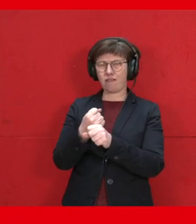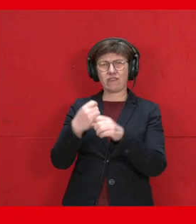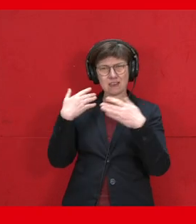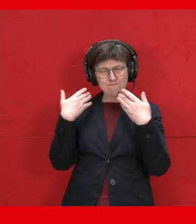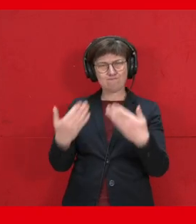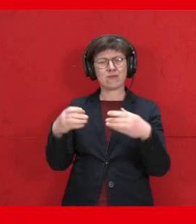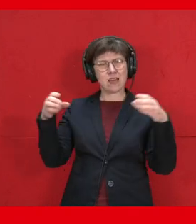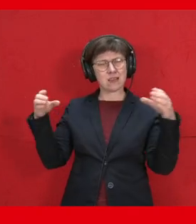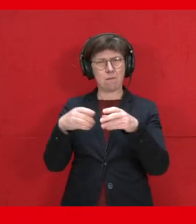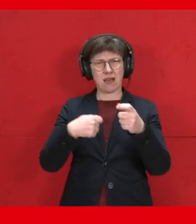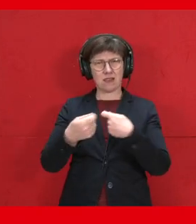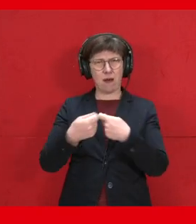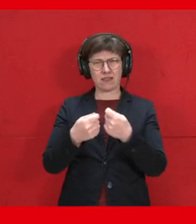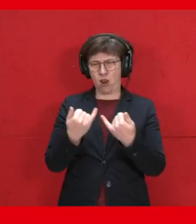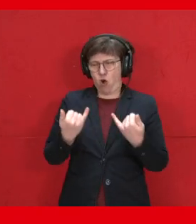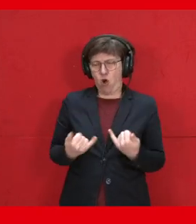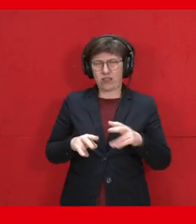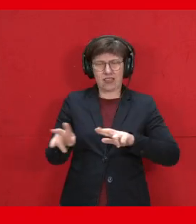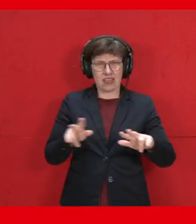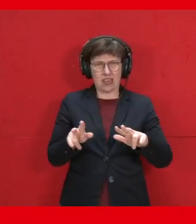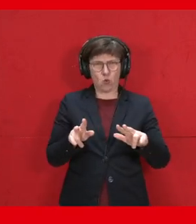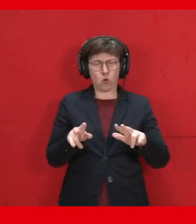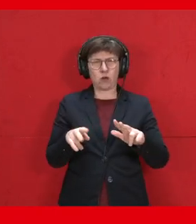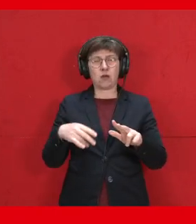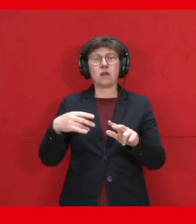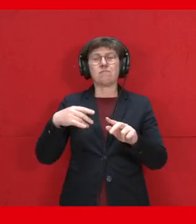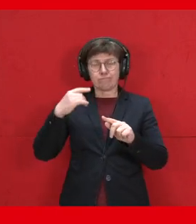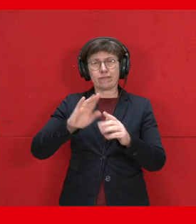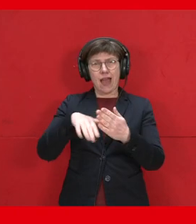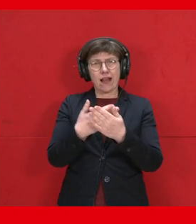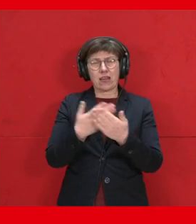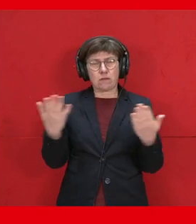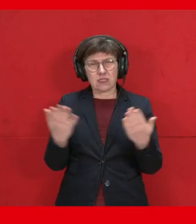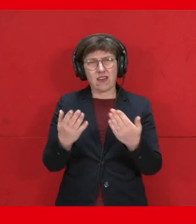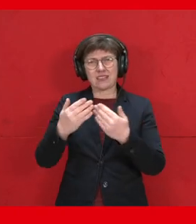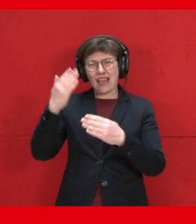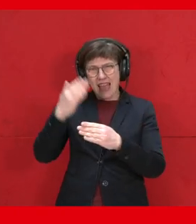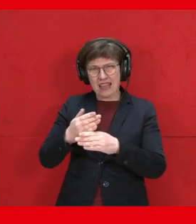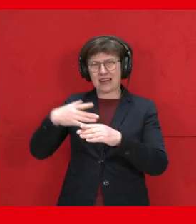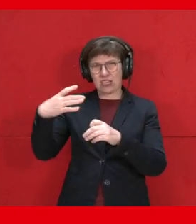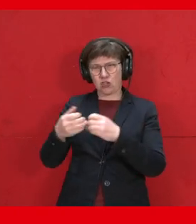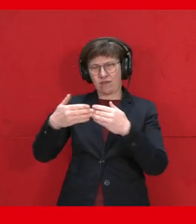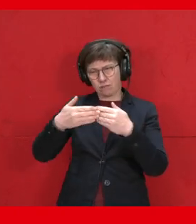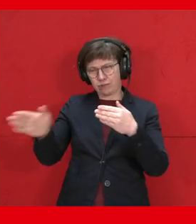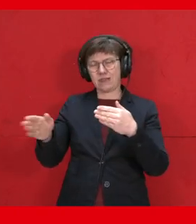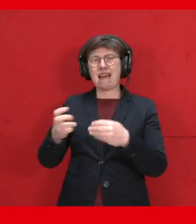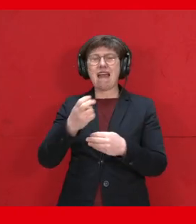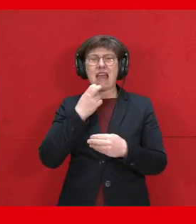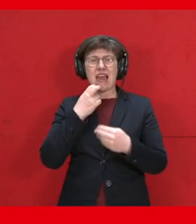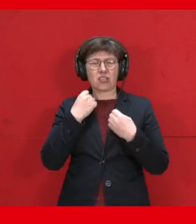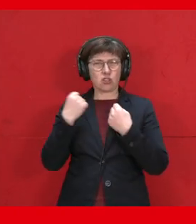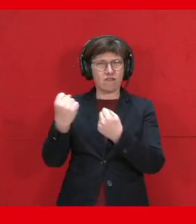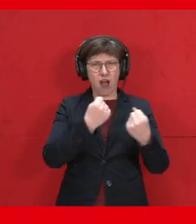als gemeinsames Handeln der heutigen Regierung, die hat dazu beigetragen, dass der Durchbruch endlich gelingt und elektrifizierte